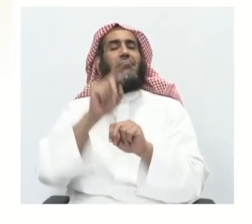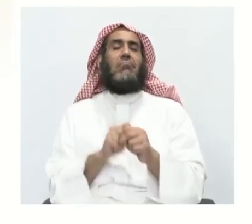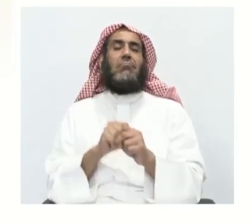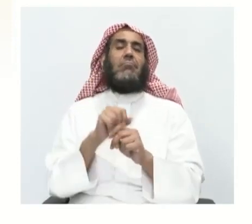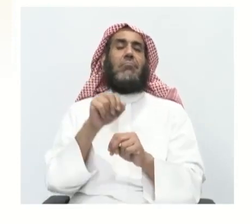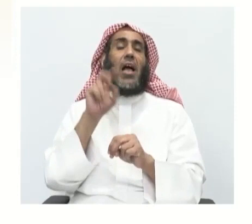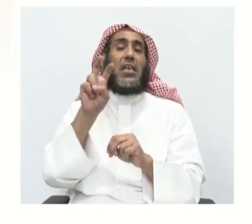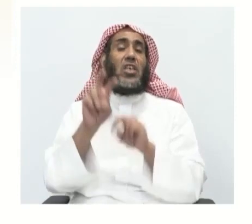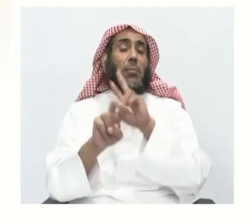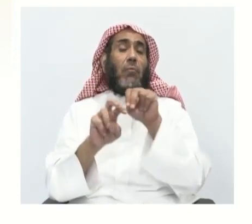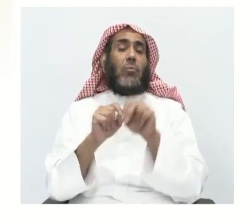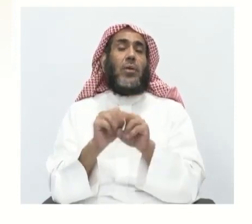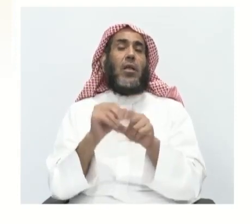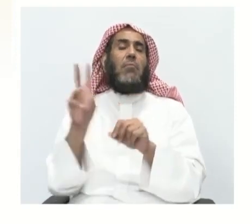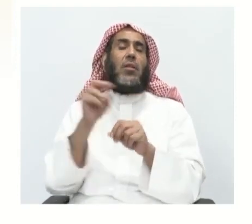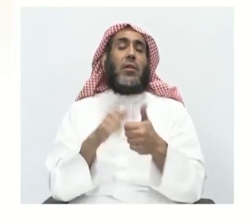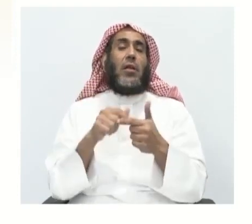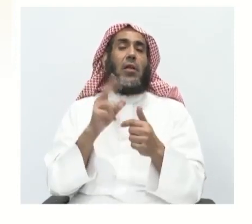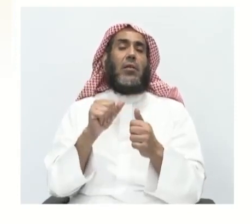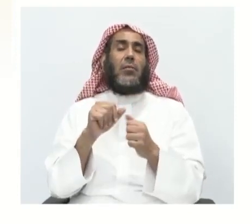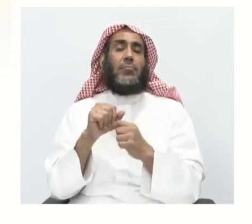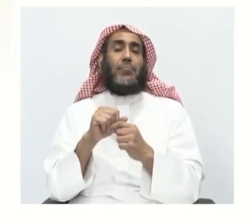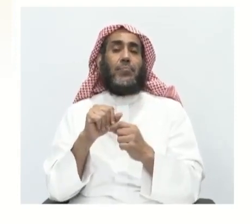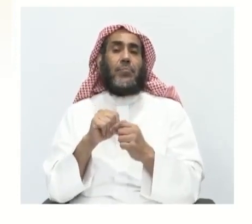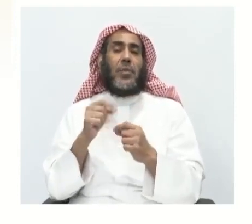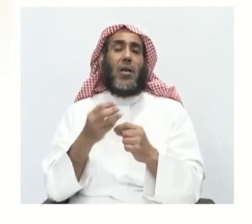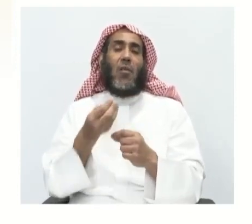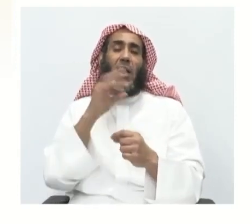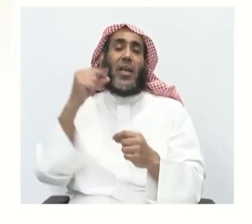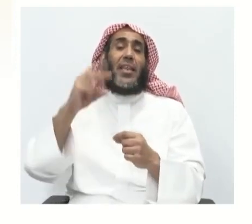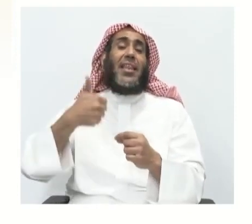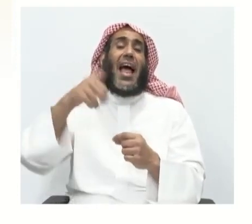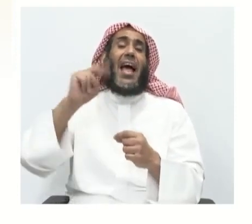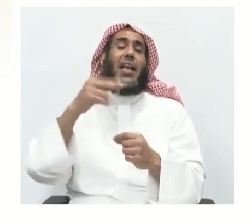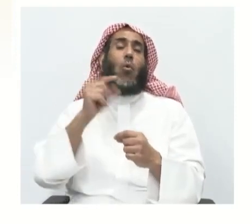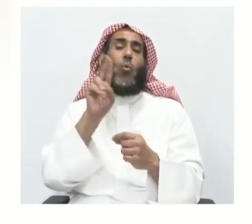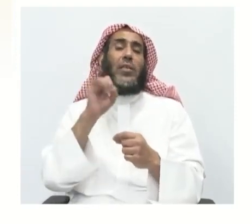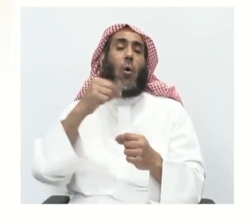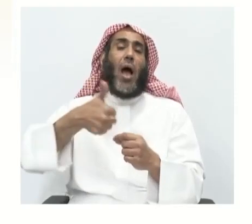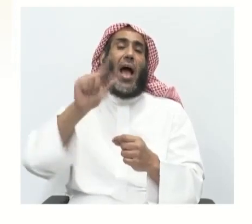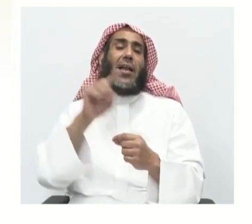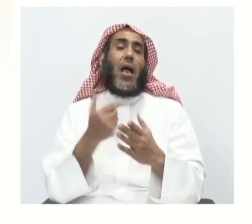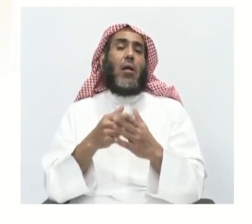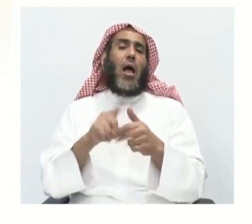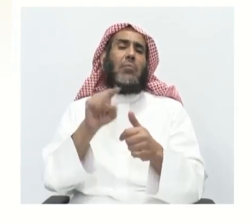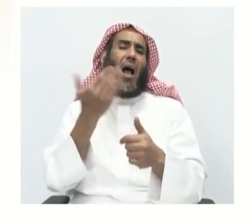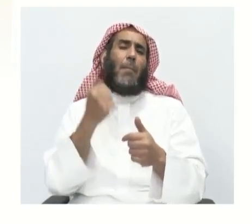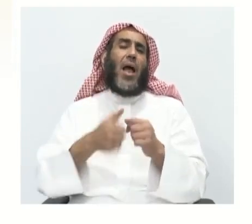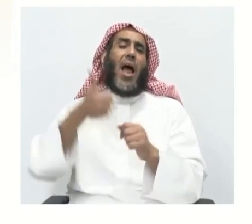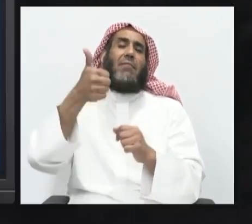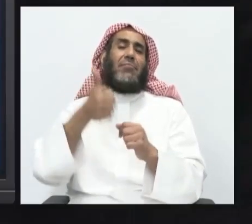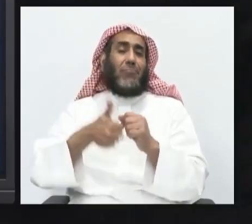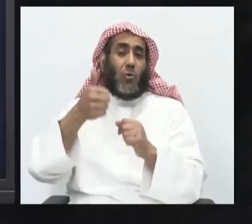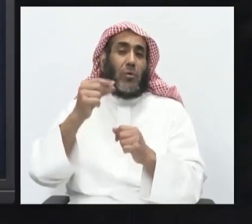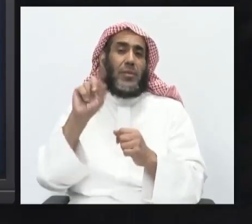في لا تلحق الف التنوين المثال الثاني لم تلحق الف التنوين ايضا في غذاء ودواء لانها همزه مختومه بهمزه قبلها الف